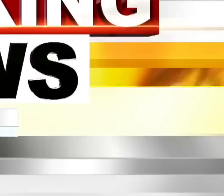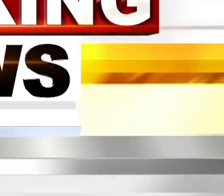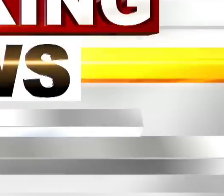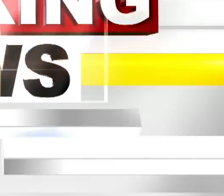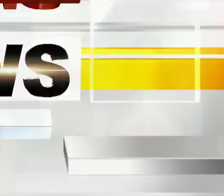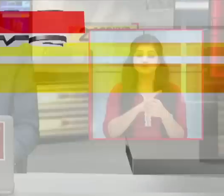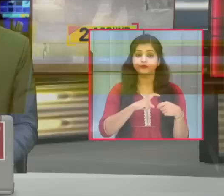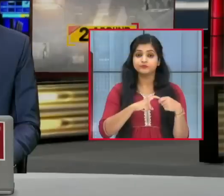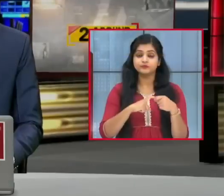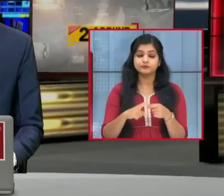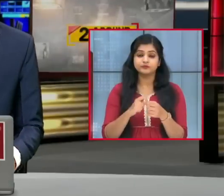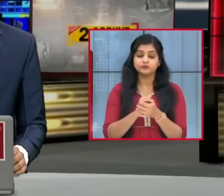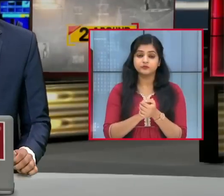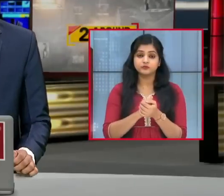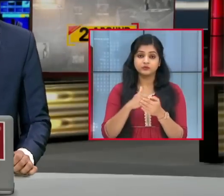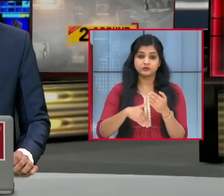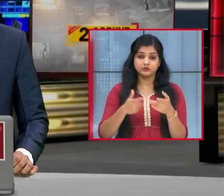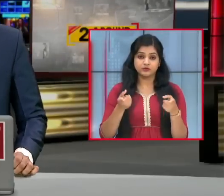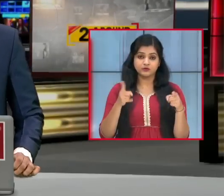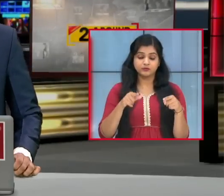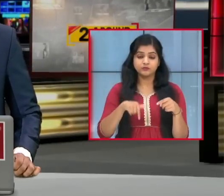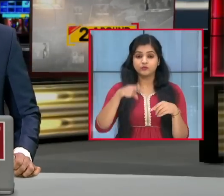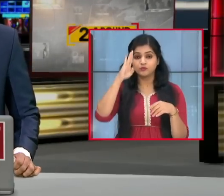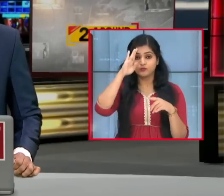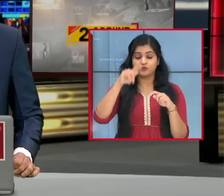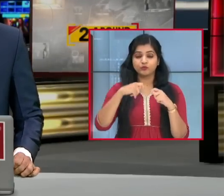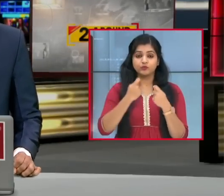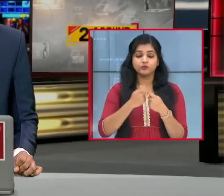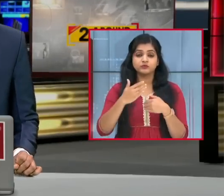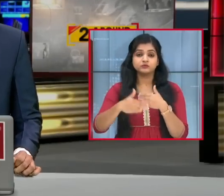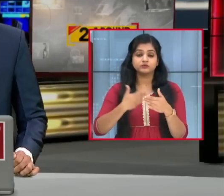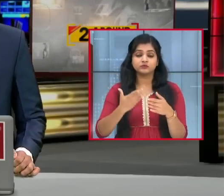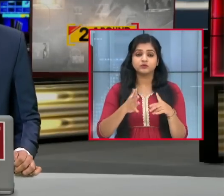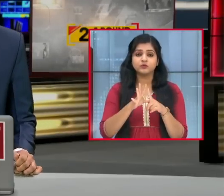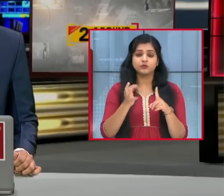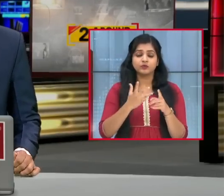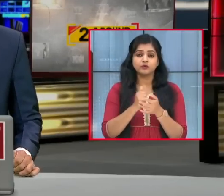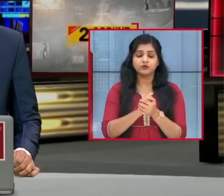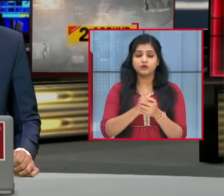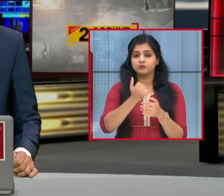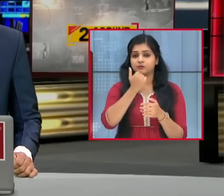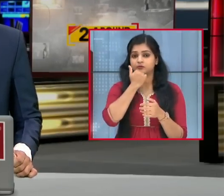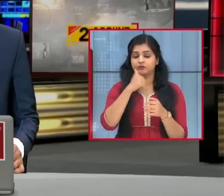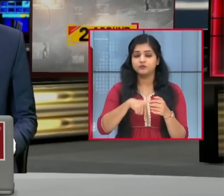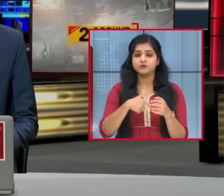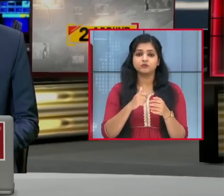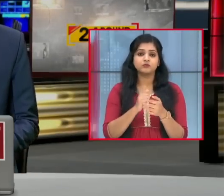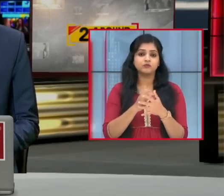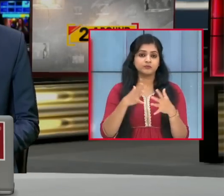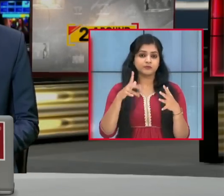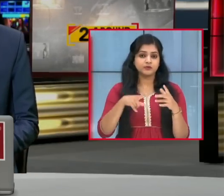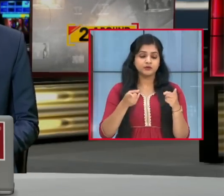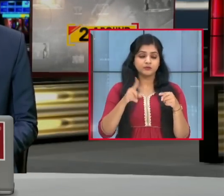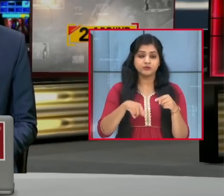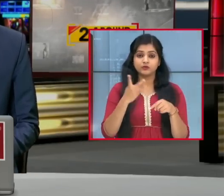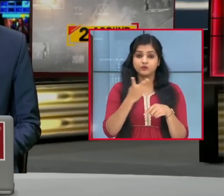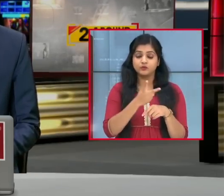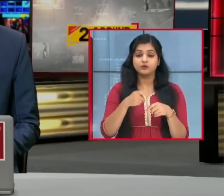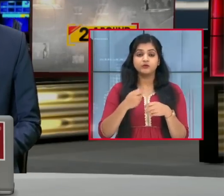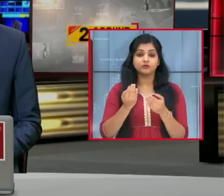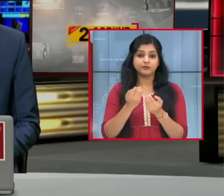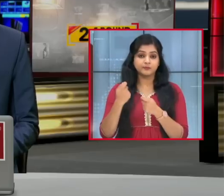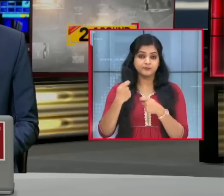ഷഫീദ്, ഈ കാര്യത്തിൽ ഇനിയിപ്പോൾ ഈ പോലീസിന്റെ ഭാഗത്തുള്ള അടുത്ത നീക്കങ്ങൾ എന്തായാലും ക്രൈമാണെന്ന കാര്യത്തിൽ മറ്റ് സംശയങ്ങളില്ല. രണ്ടുപേരും, ഈ